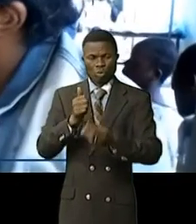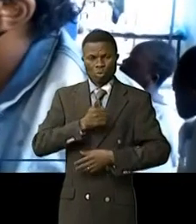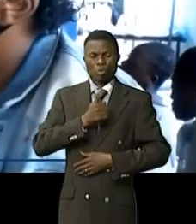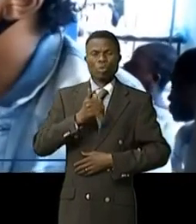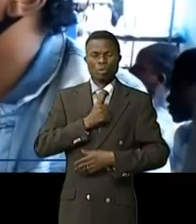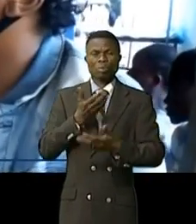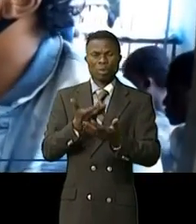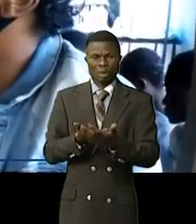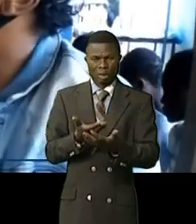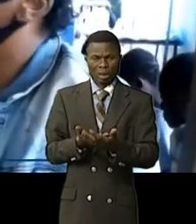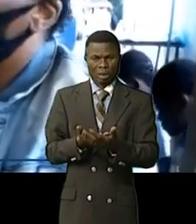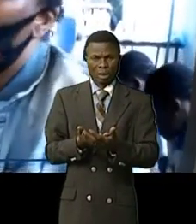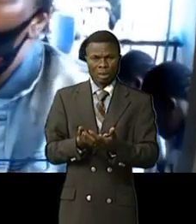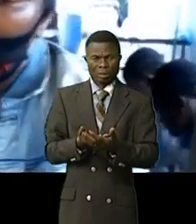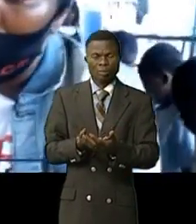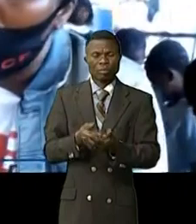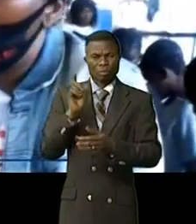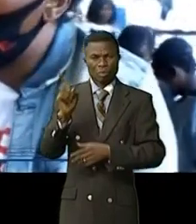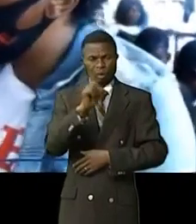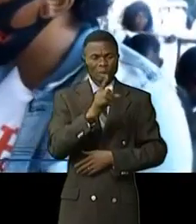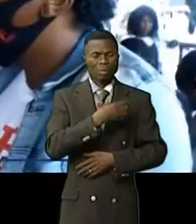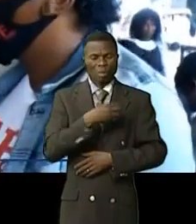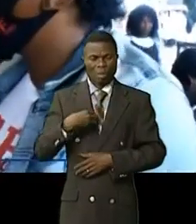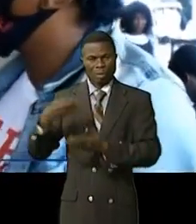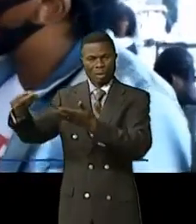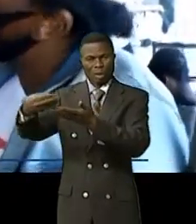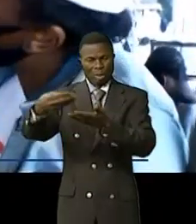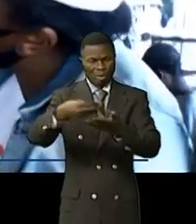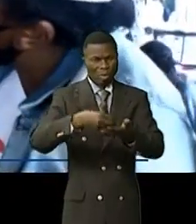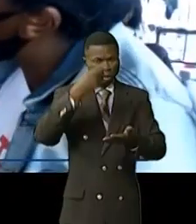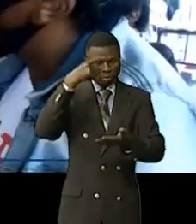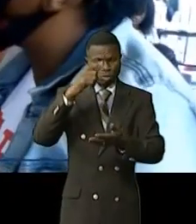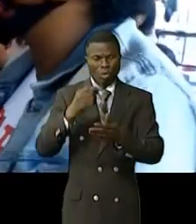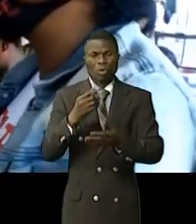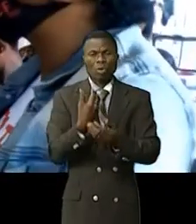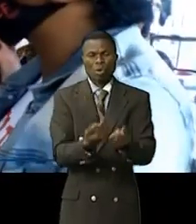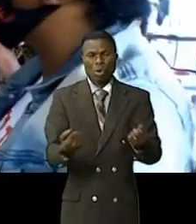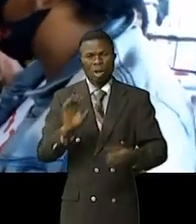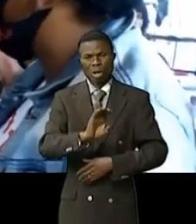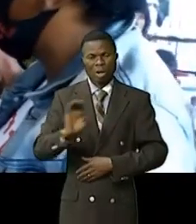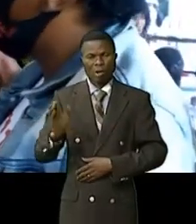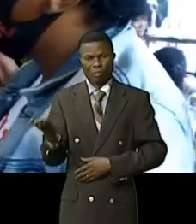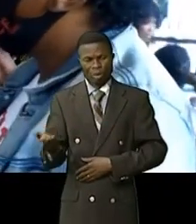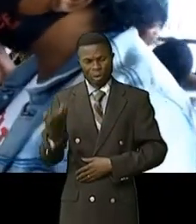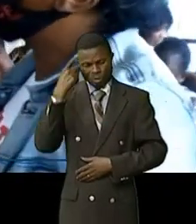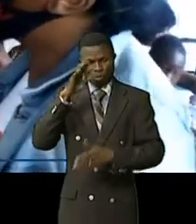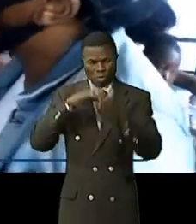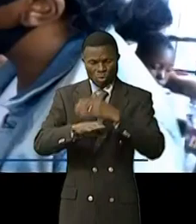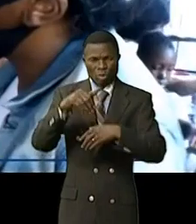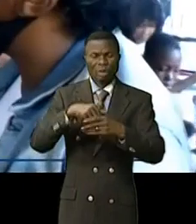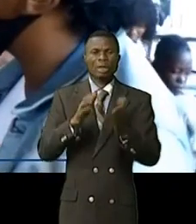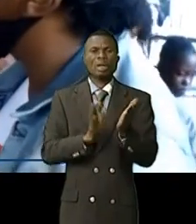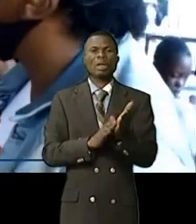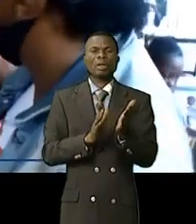C'est une organisation interne. Chacune des mamans a contribué pour nos enfants, pour qu'ils reprennent le chemin de